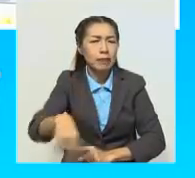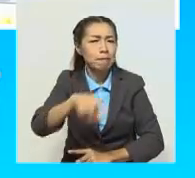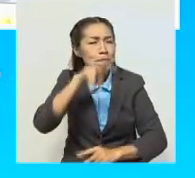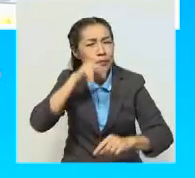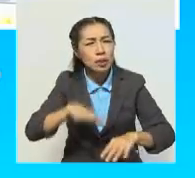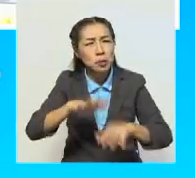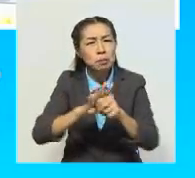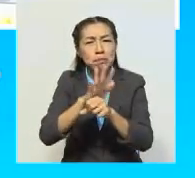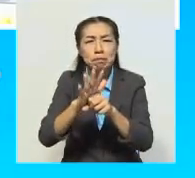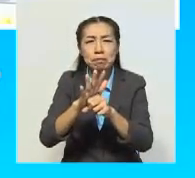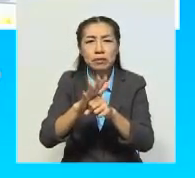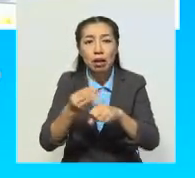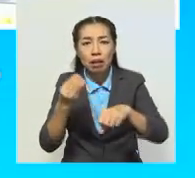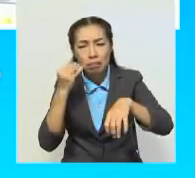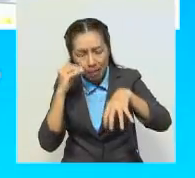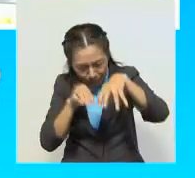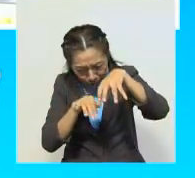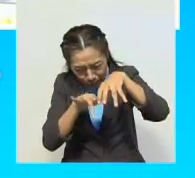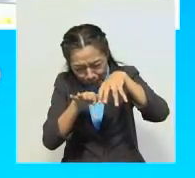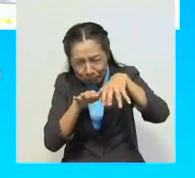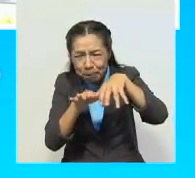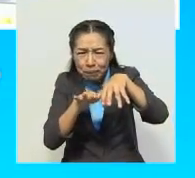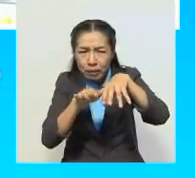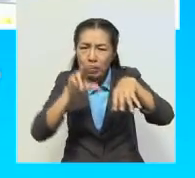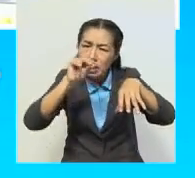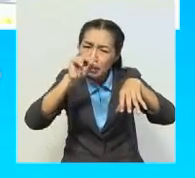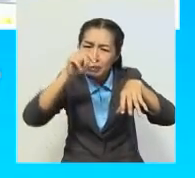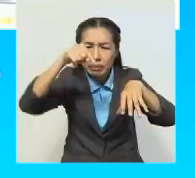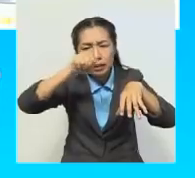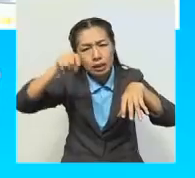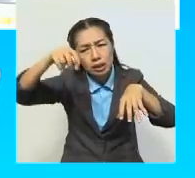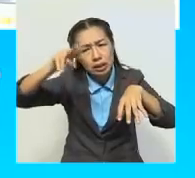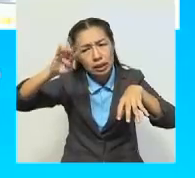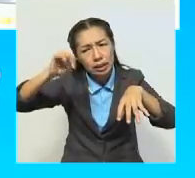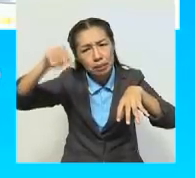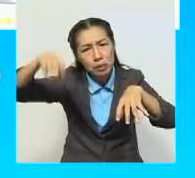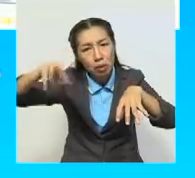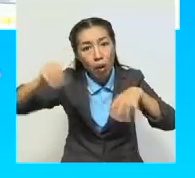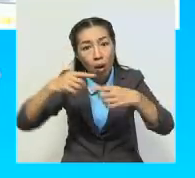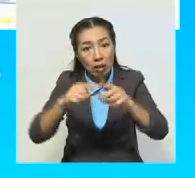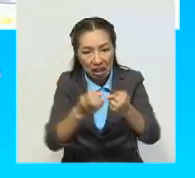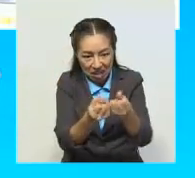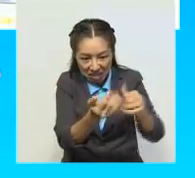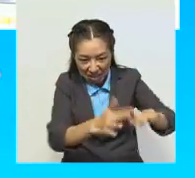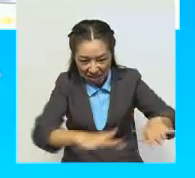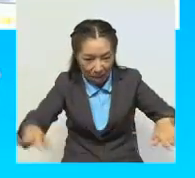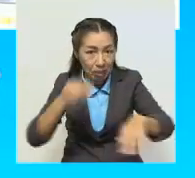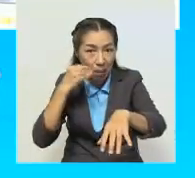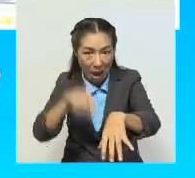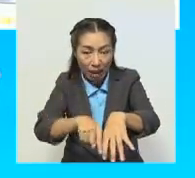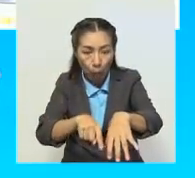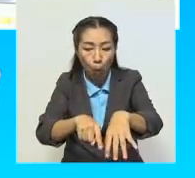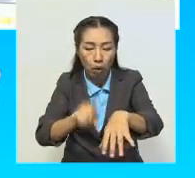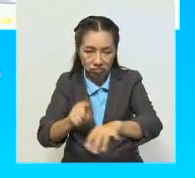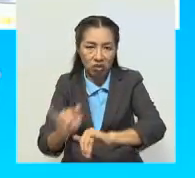ระดับบ้านที่ยังไม่ระดับสูงเท่าไหร่นะฮะ30-40 เซนนะฮะยกเว้นบ้านที่อยู่ต่ำๆจริงๆอันนั้นเราก็ให้อพยพมา